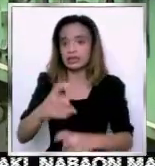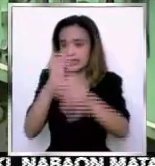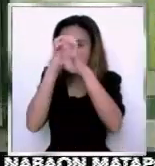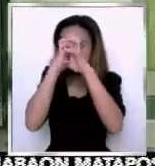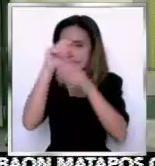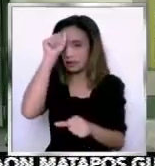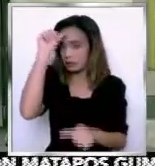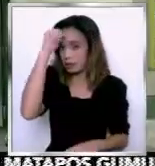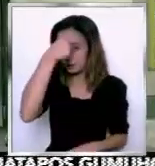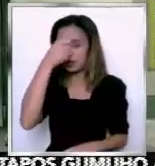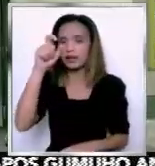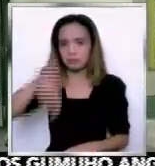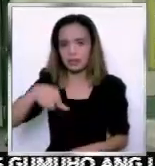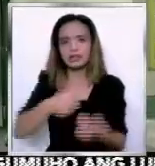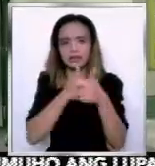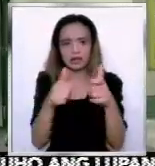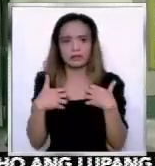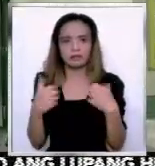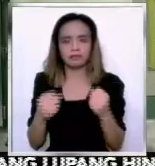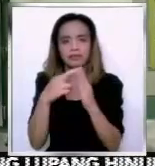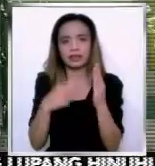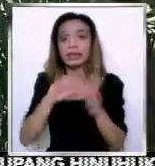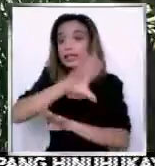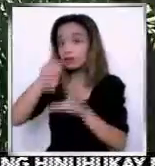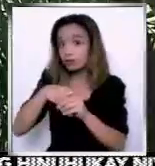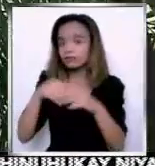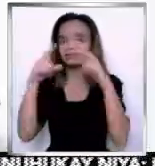health protocols kasama na ang pagsusuot ng face mask.